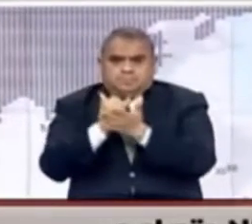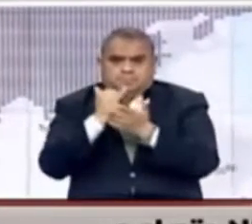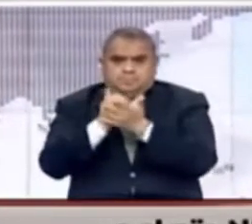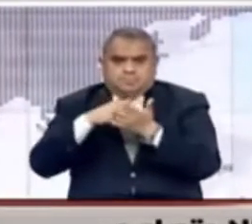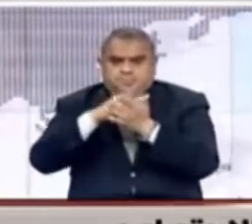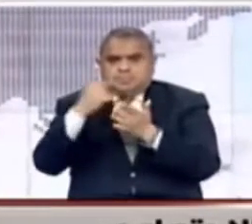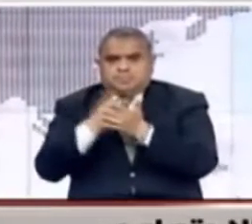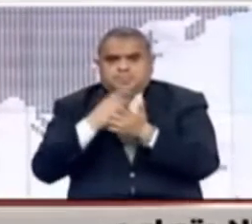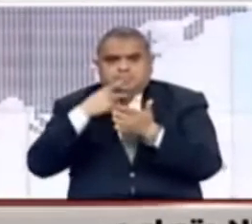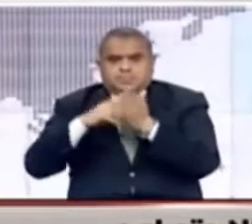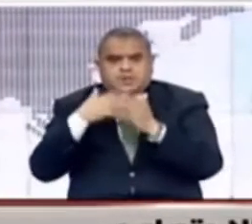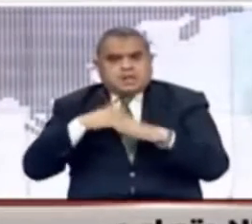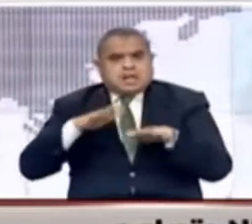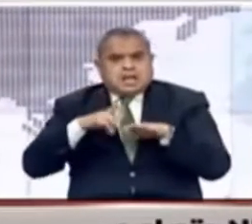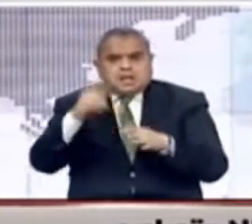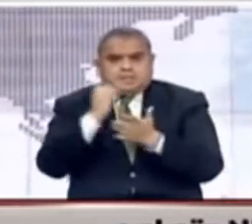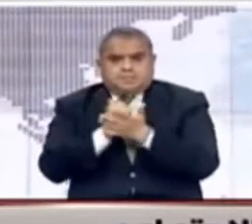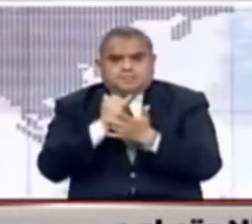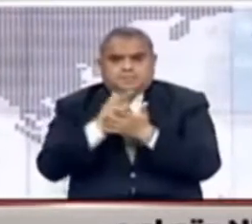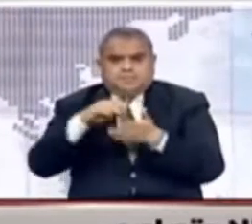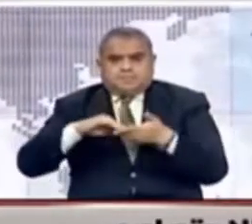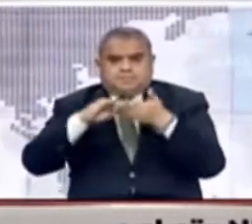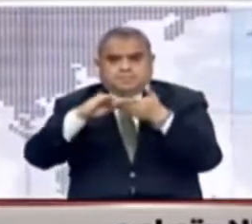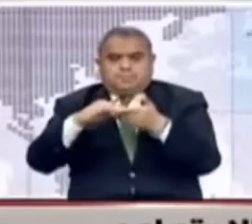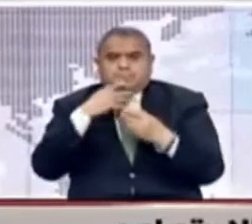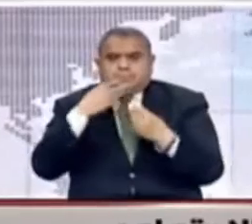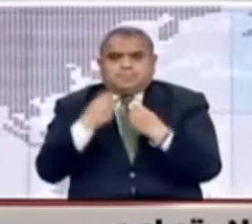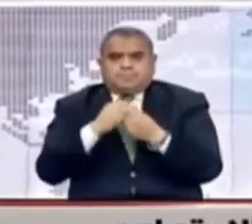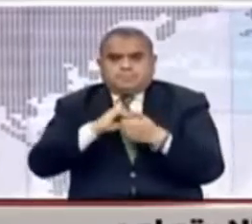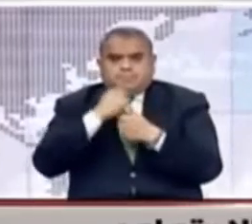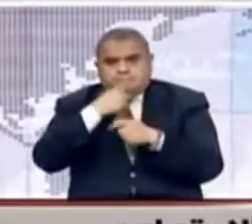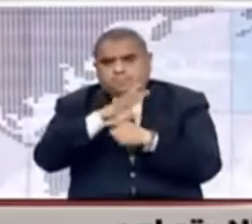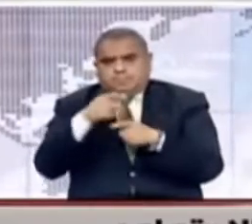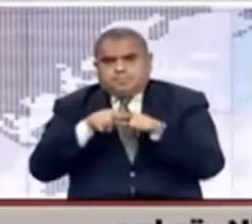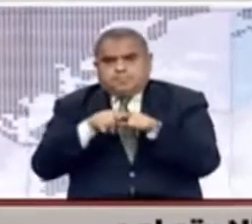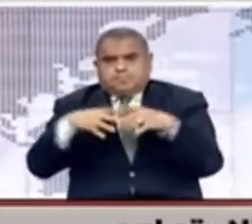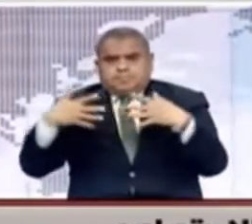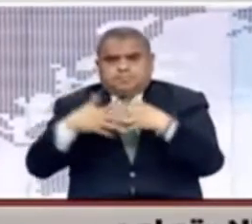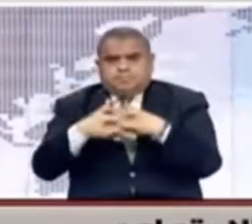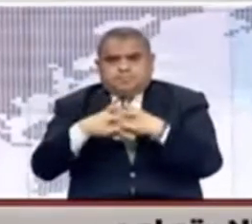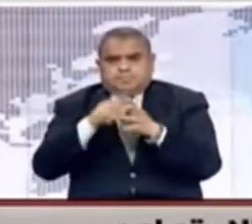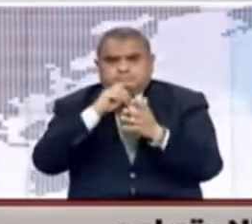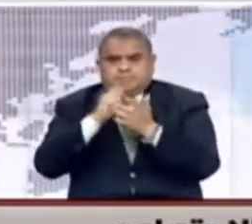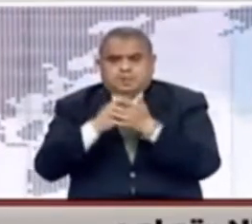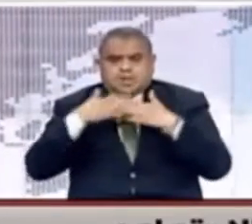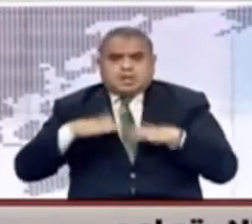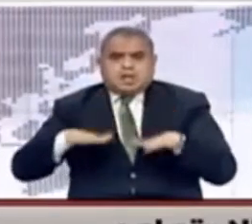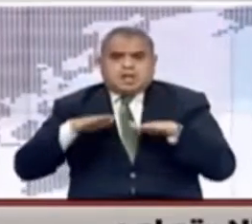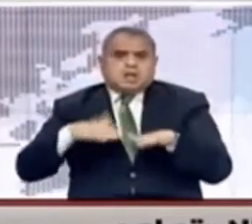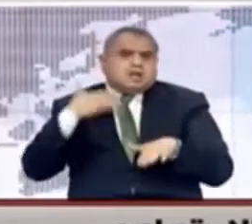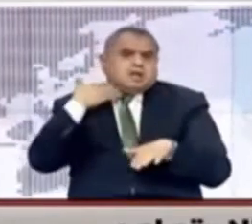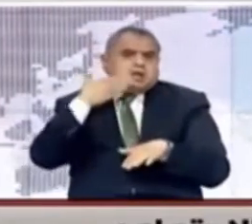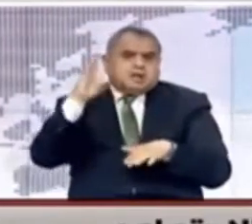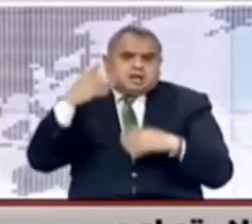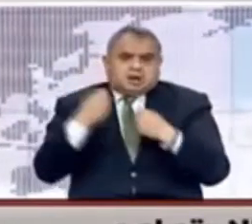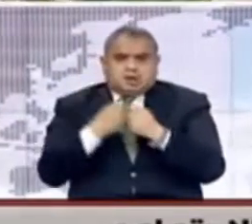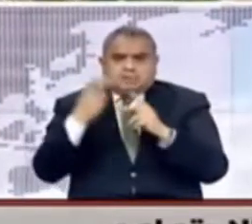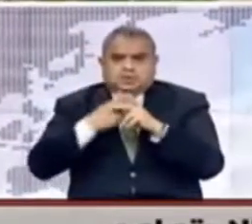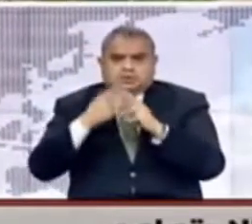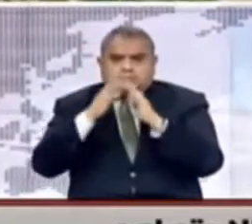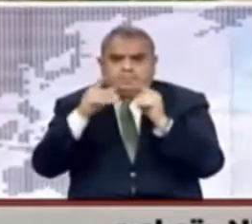بكل مستلزماتها الحياتية من أجل خلق مجتمع متكامل وتوفير حياة كريمة لكل